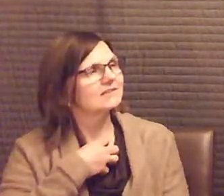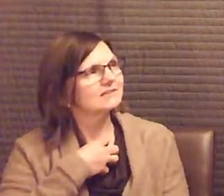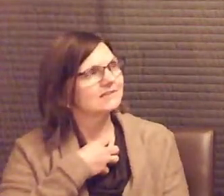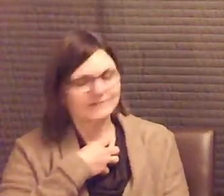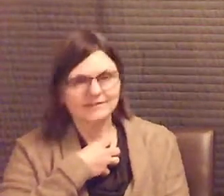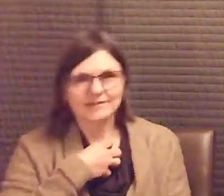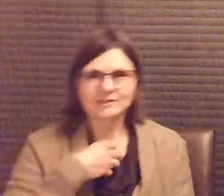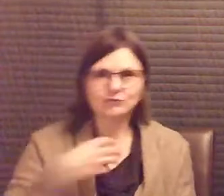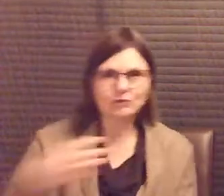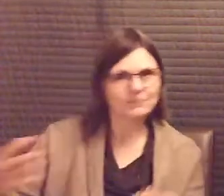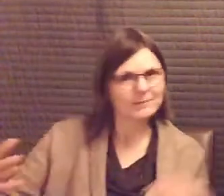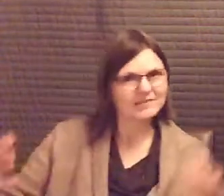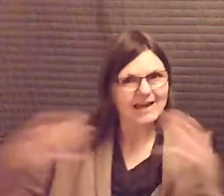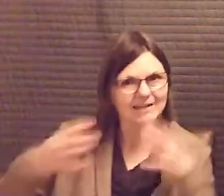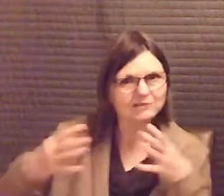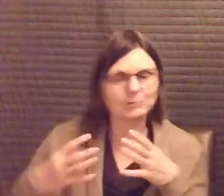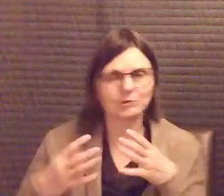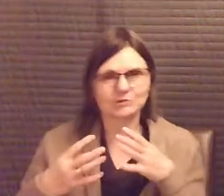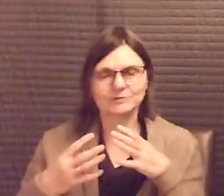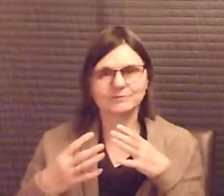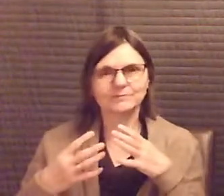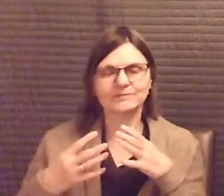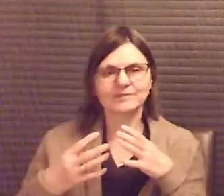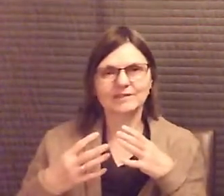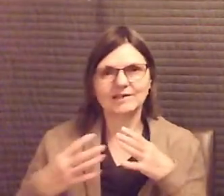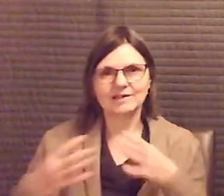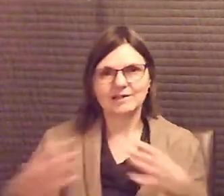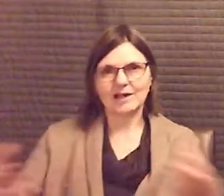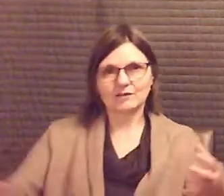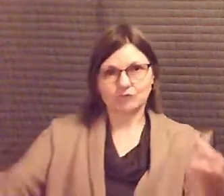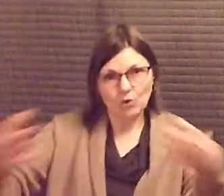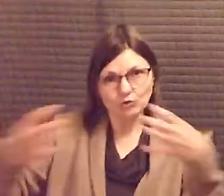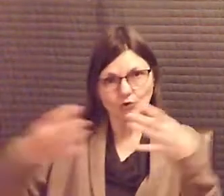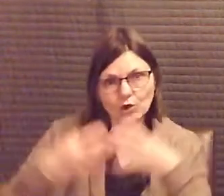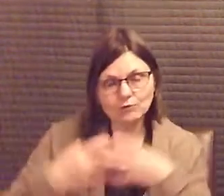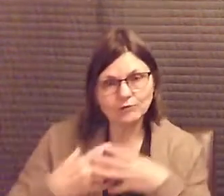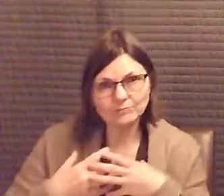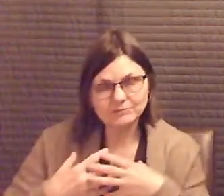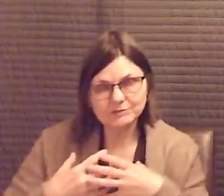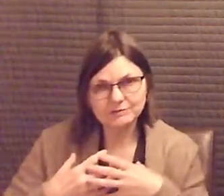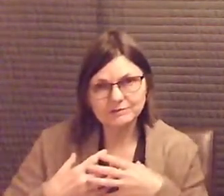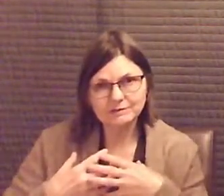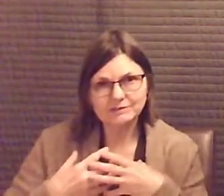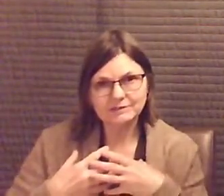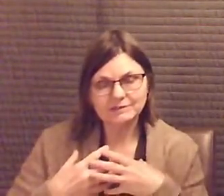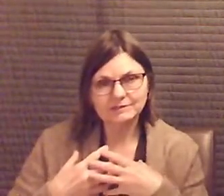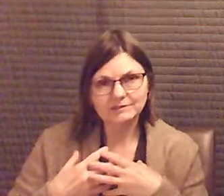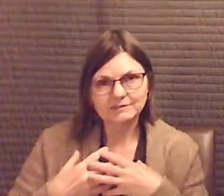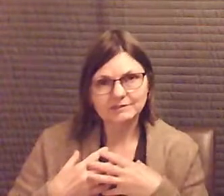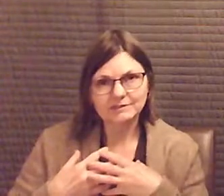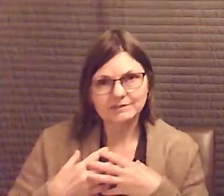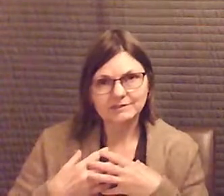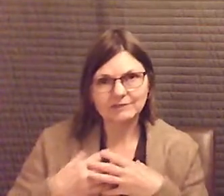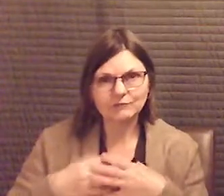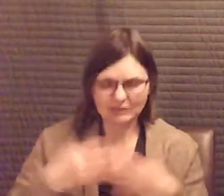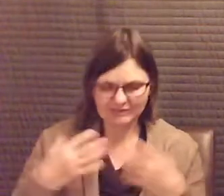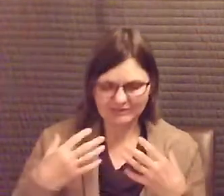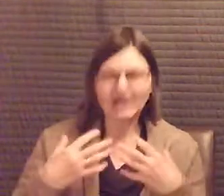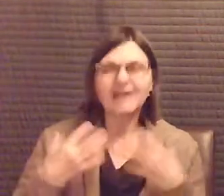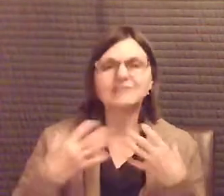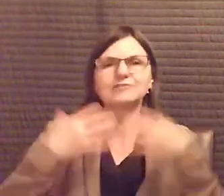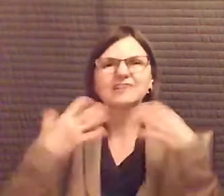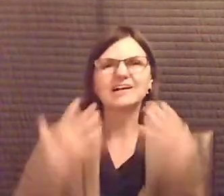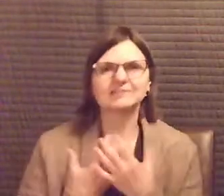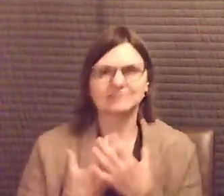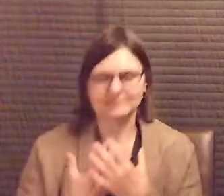havens te de hart is nog eens met het gehakt gebeurt met man die lief kans als ongeloof kom in haar neus de haar dan wordt dat